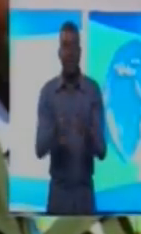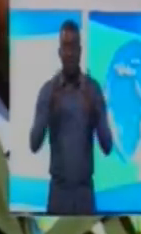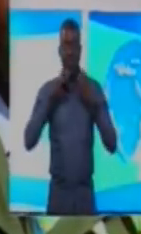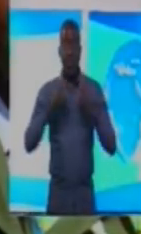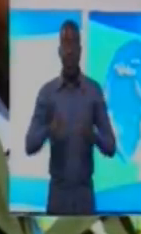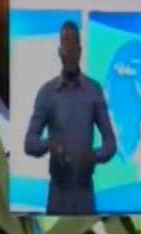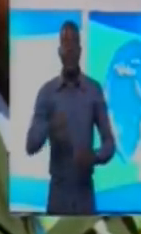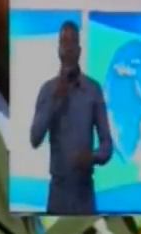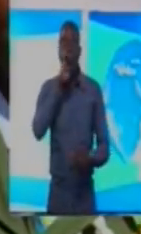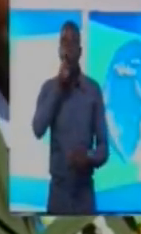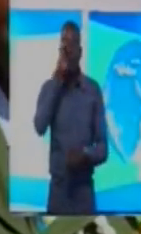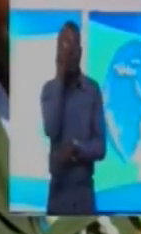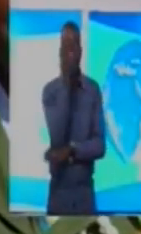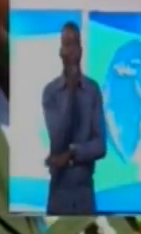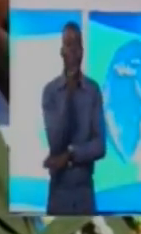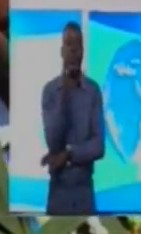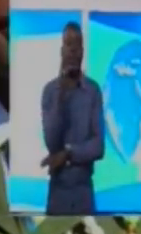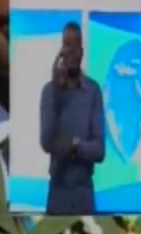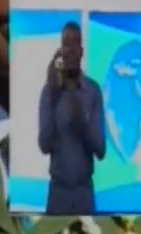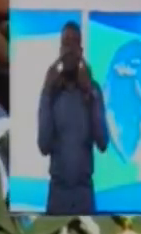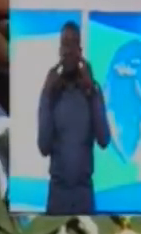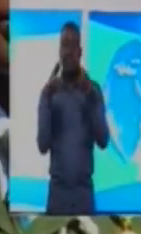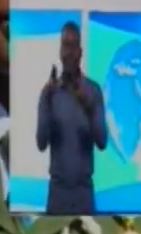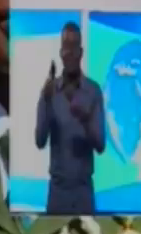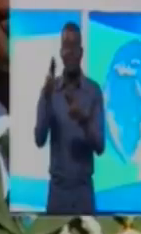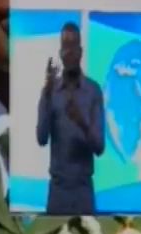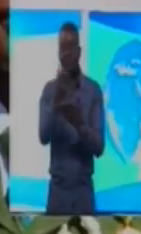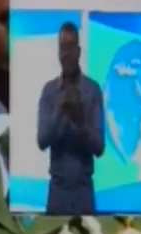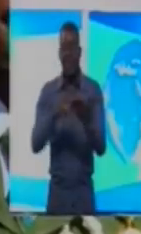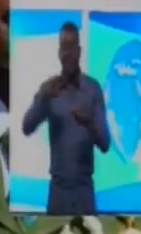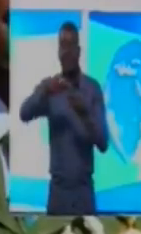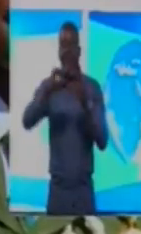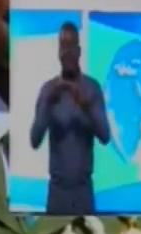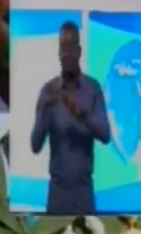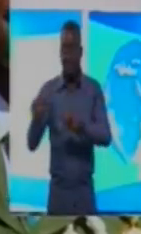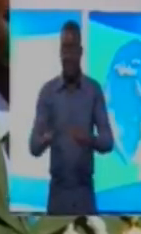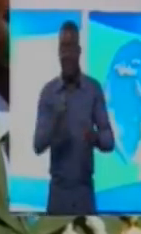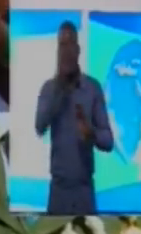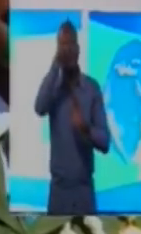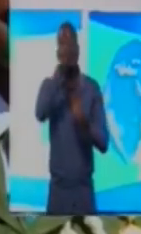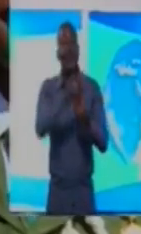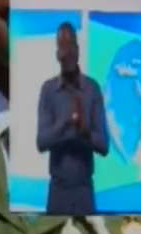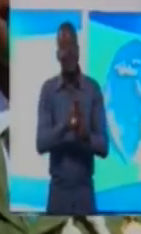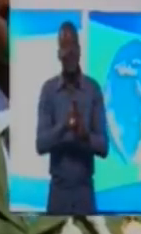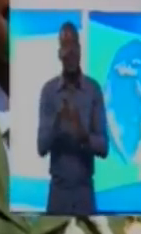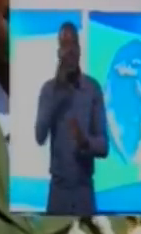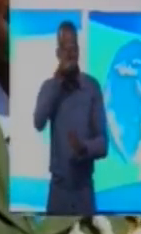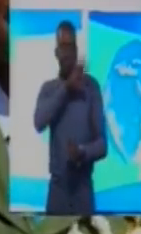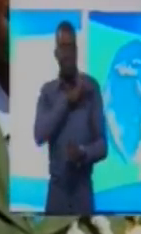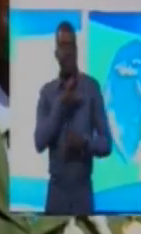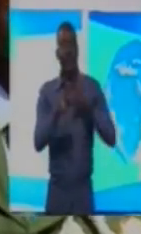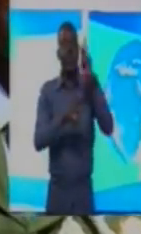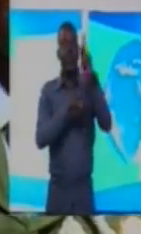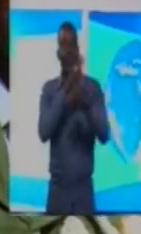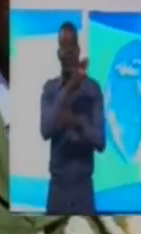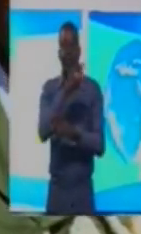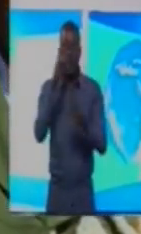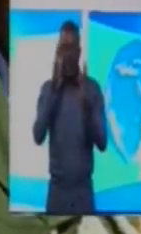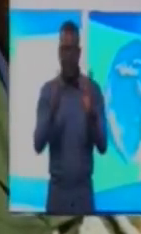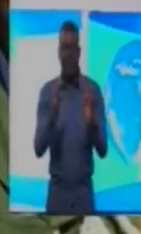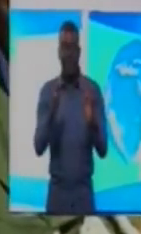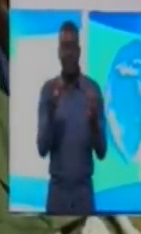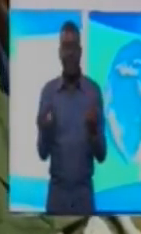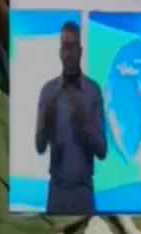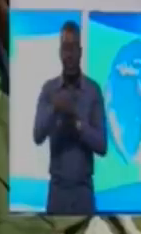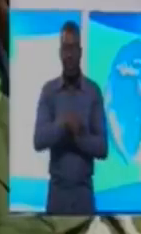forêts au regard d'un certain nombre d'actions qui ont été menées au profit, bien sûr, du peuple burkinabé. Aujourd'hui, nous